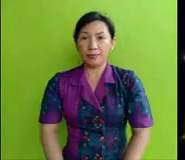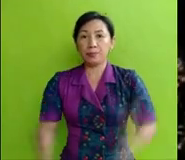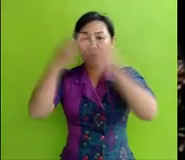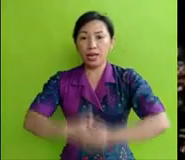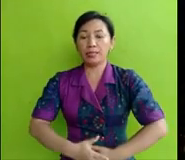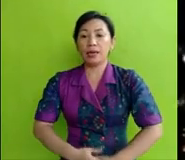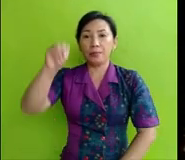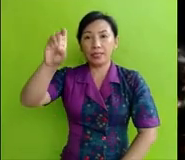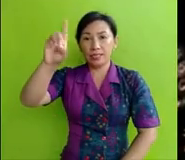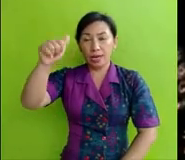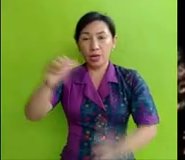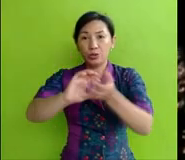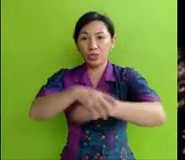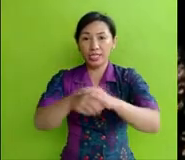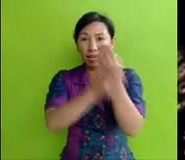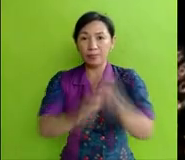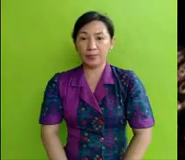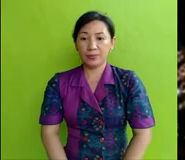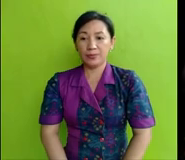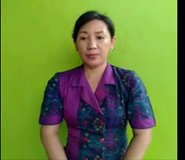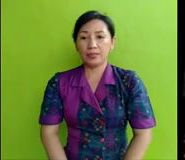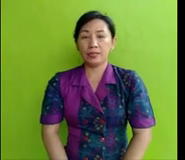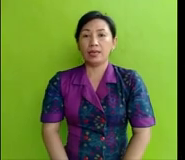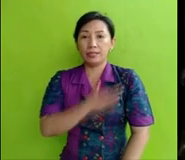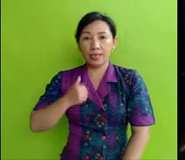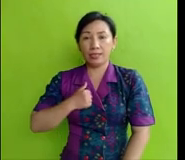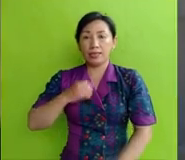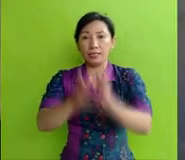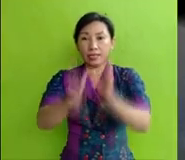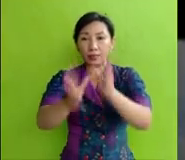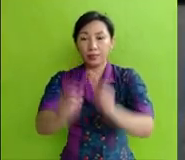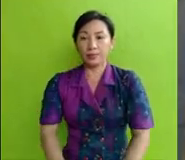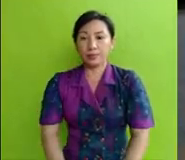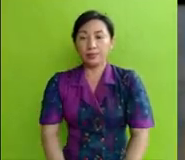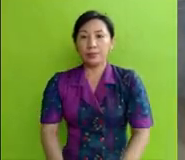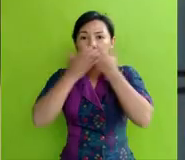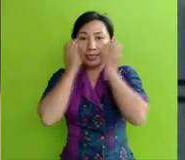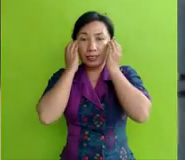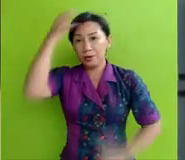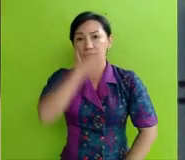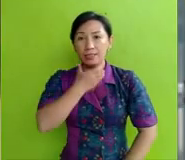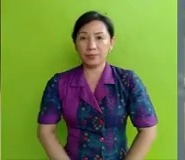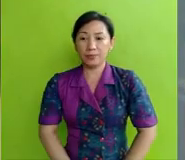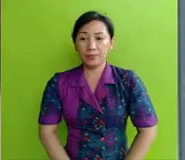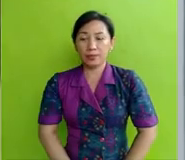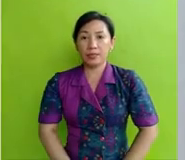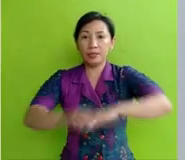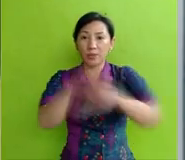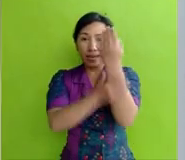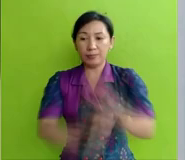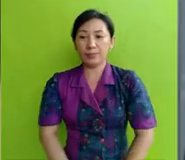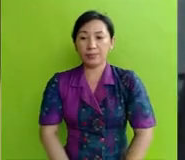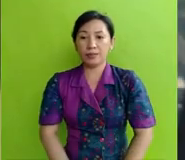protokol kesehatan, mulai dari penggunaan media cuci tangan dan dryer, masker, selop